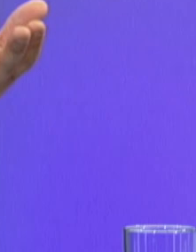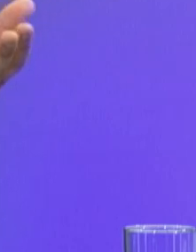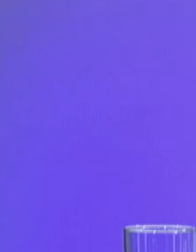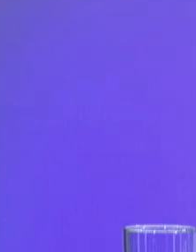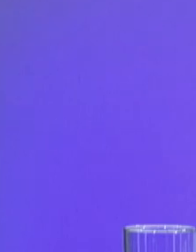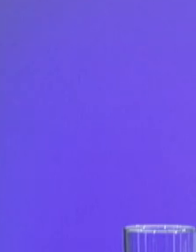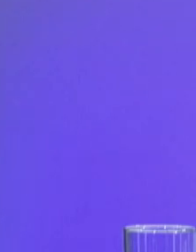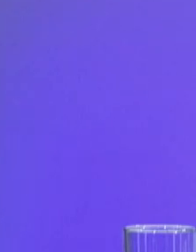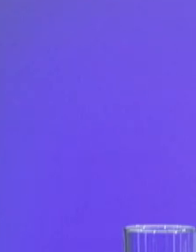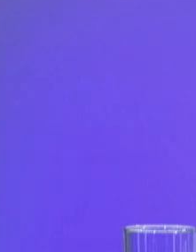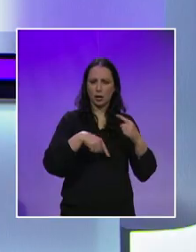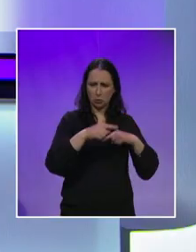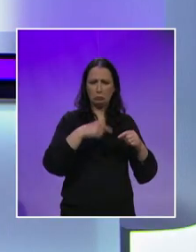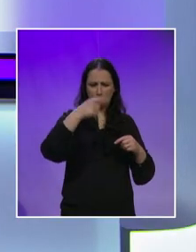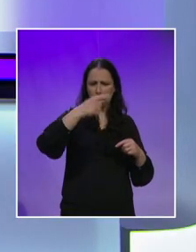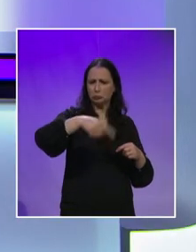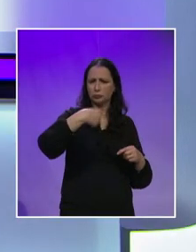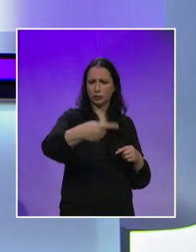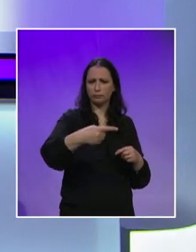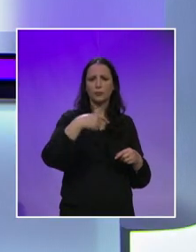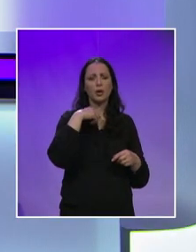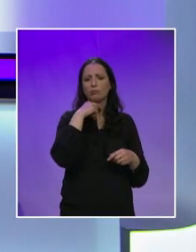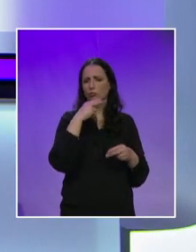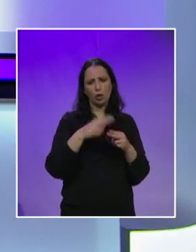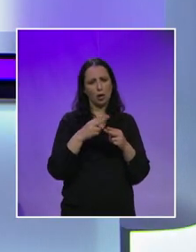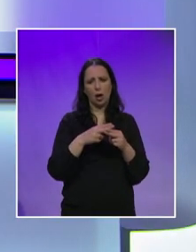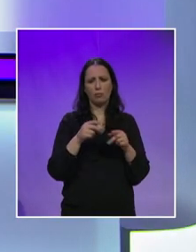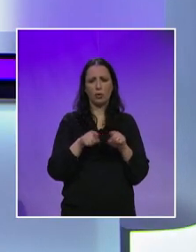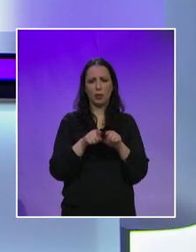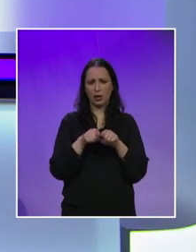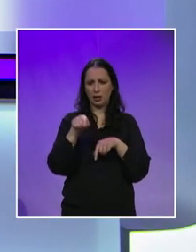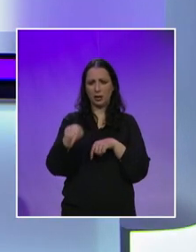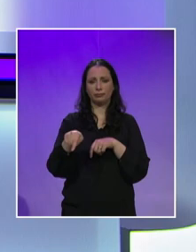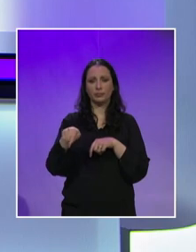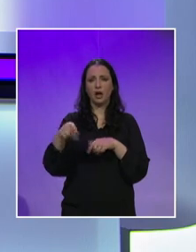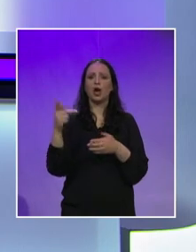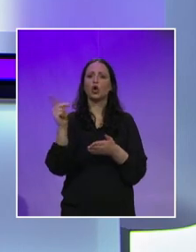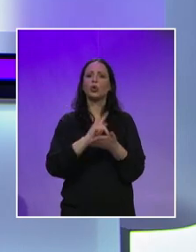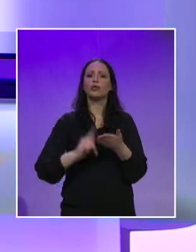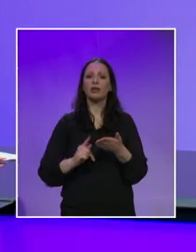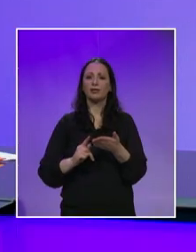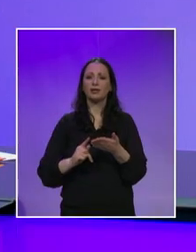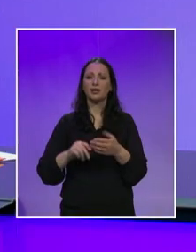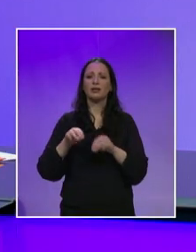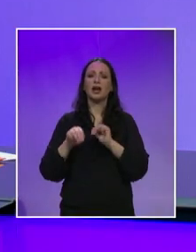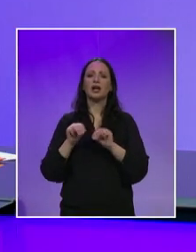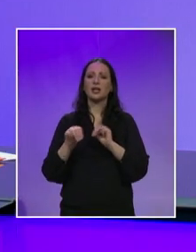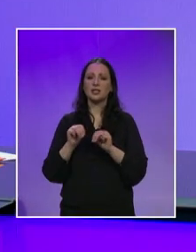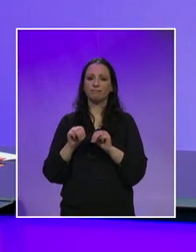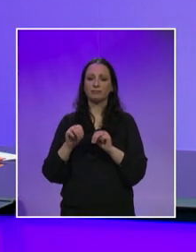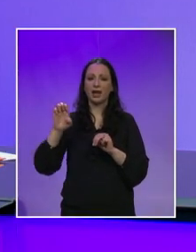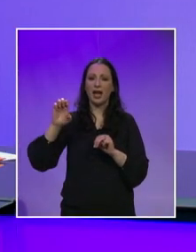fil-kostings, il-kostings, nistaunit uħafna. Intant, meta kem mistoqsib mot konkret, war aktar proposti tal-partijt